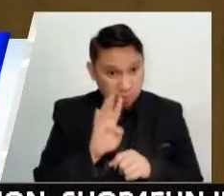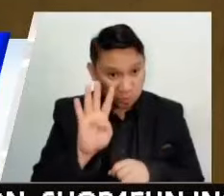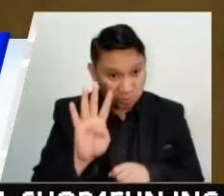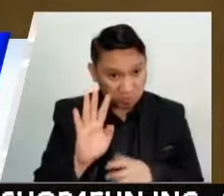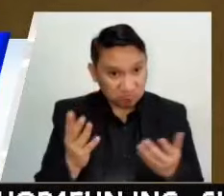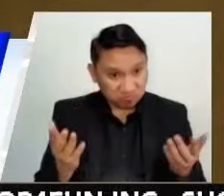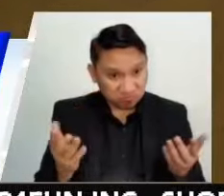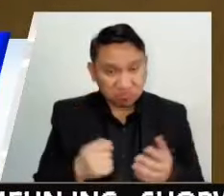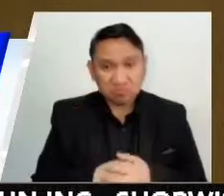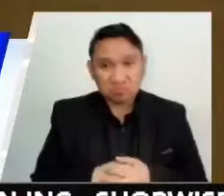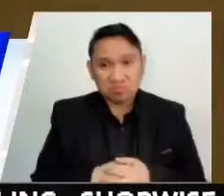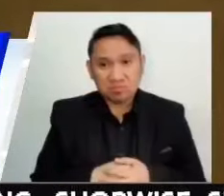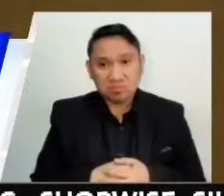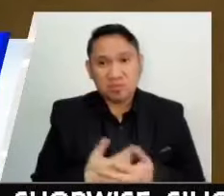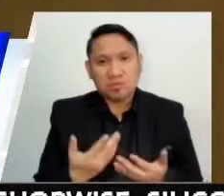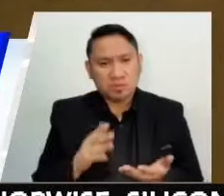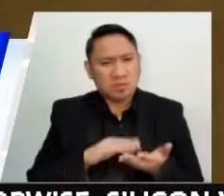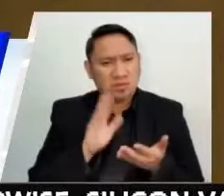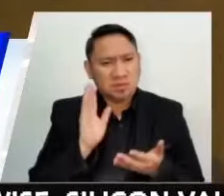Kay mataas.